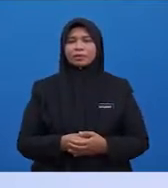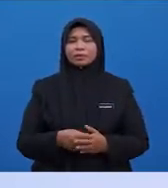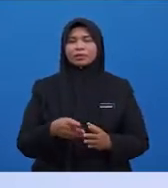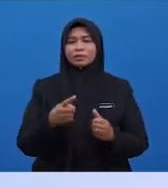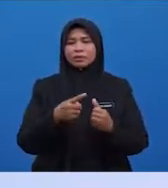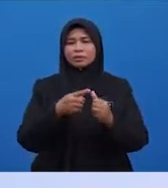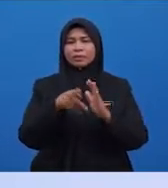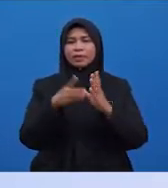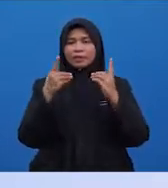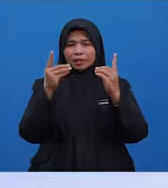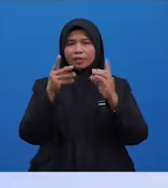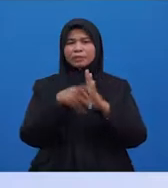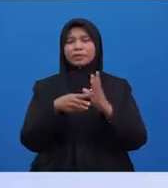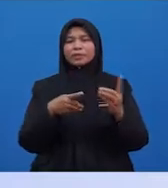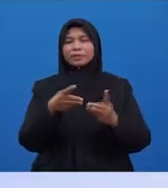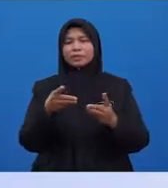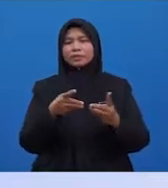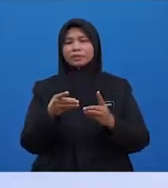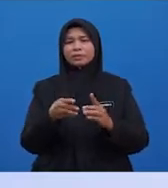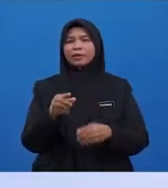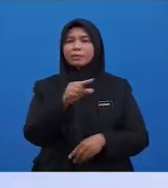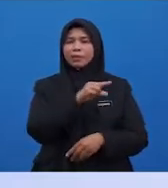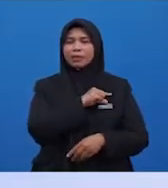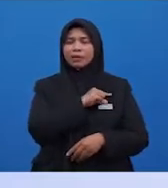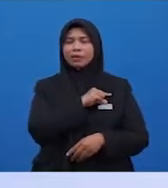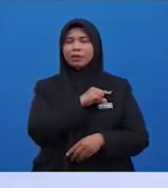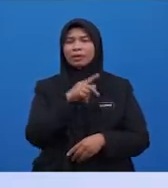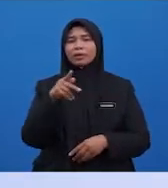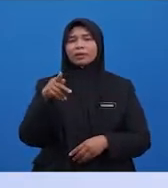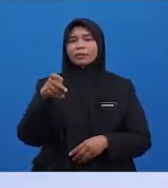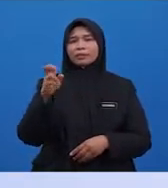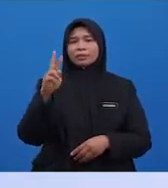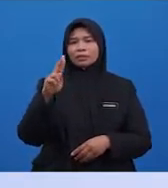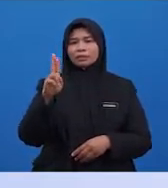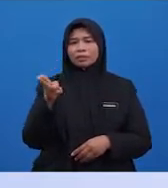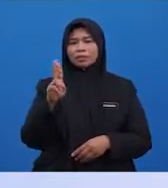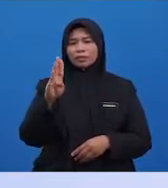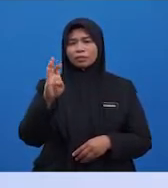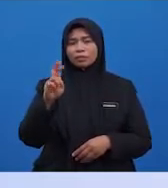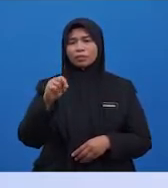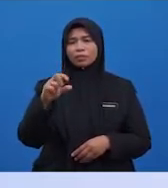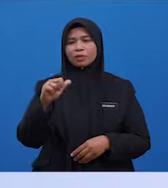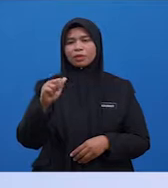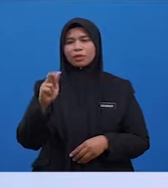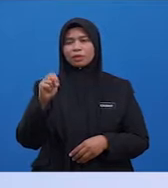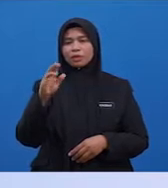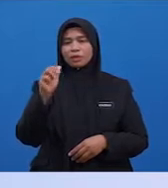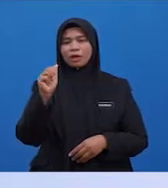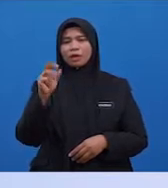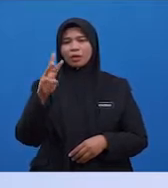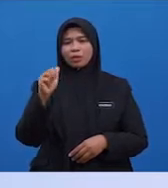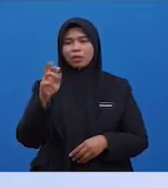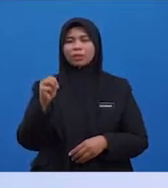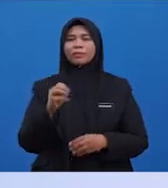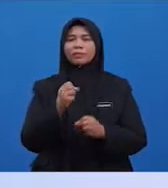ialah pendidik, pendisiplin, pegawai, perhubungan awam, pekerja sosial,